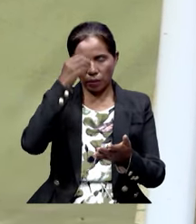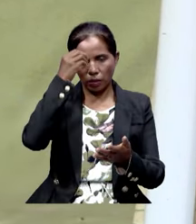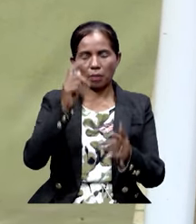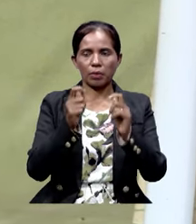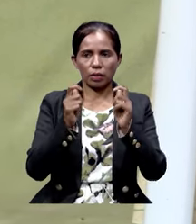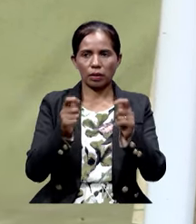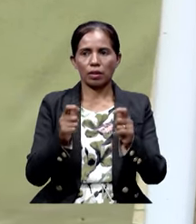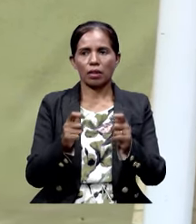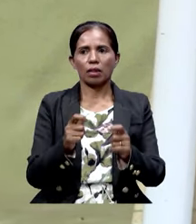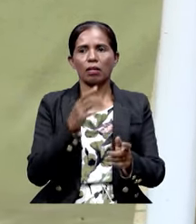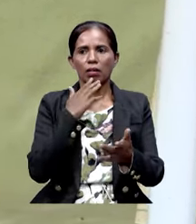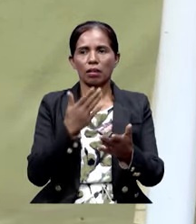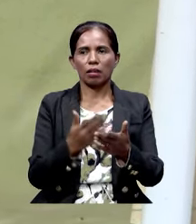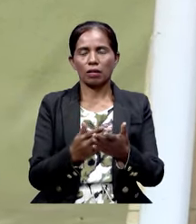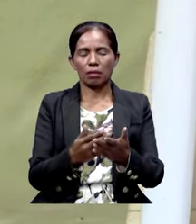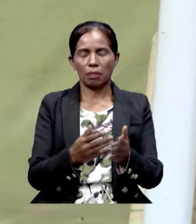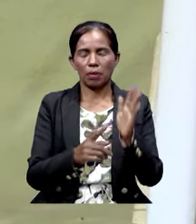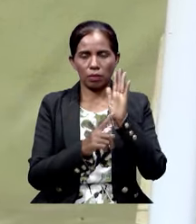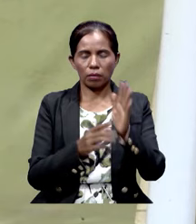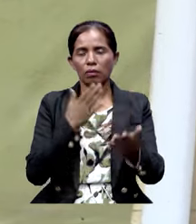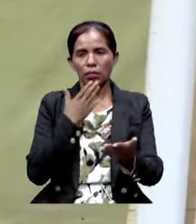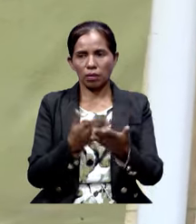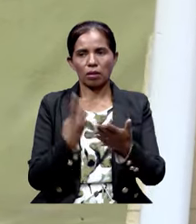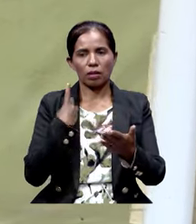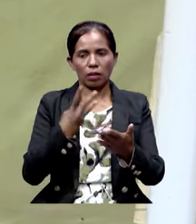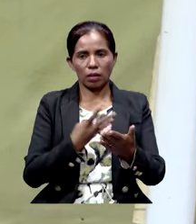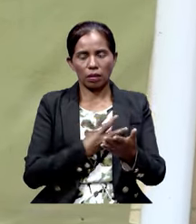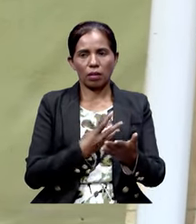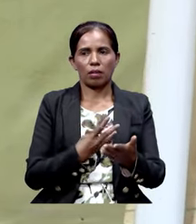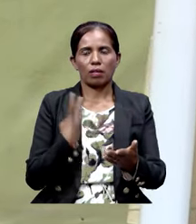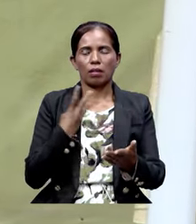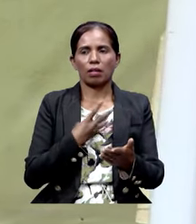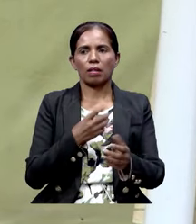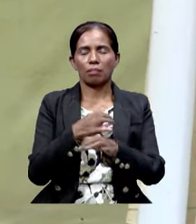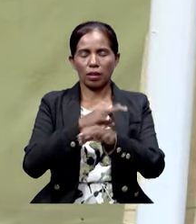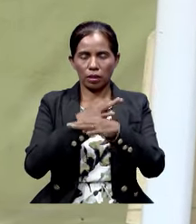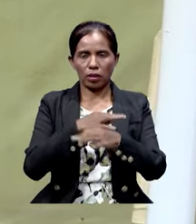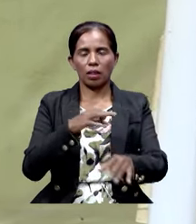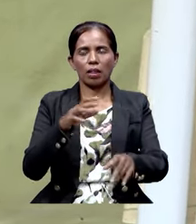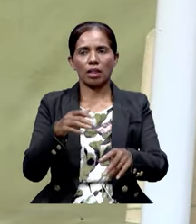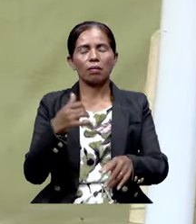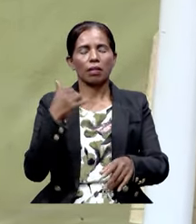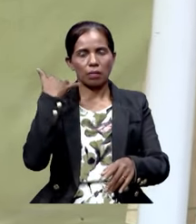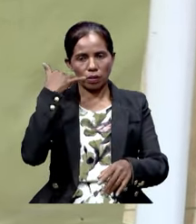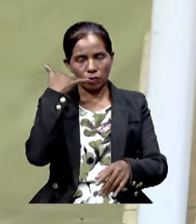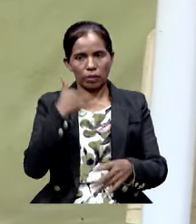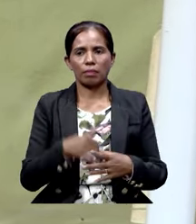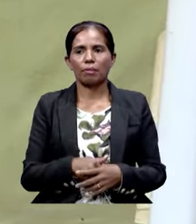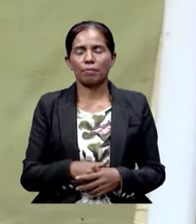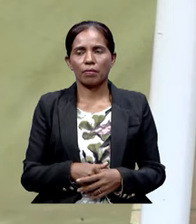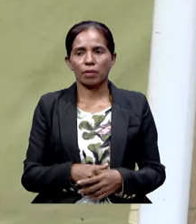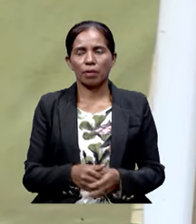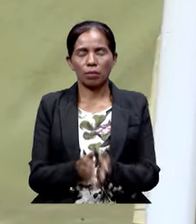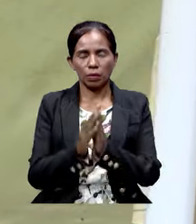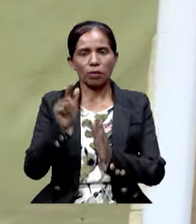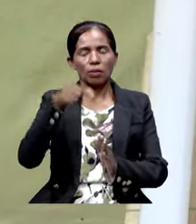ba batne ansa hasil dunne ma kami ansa Durante nami hadia rasik. Angu su